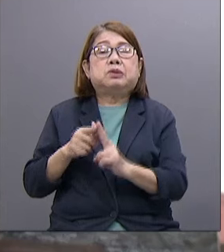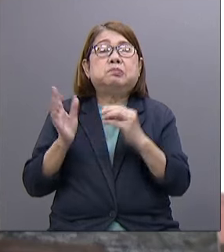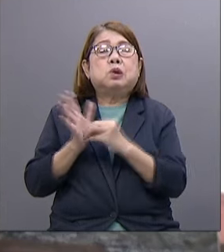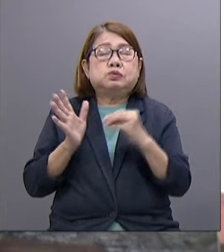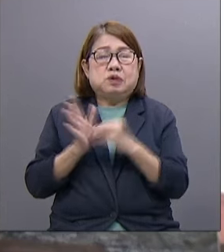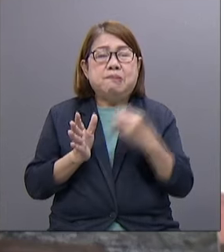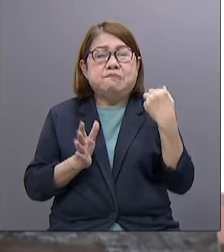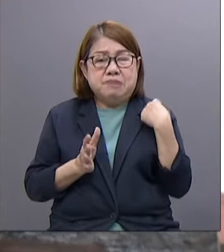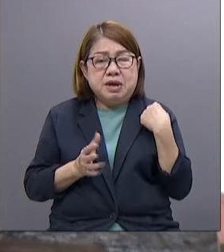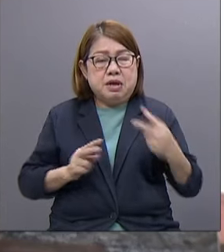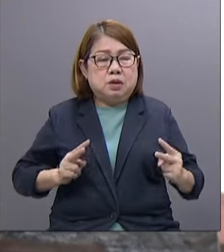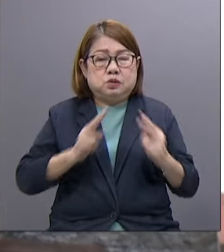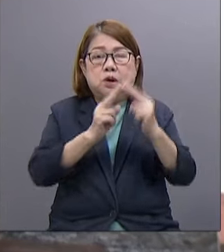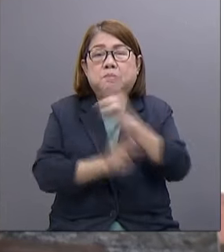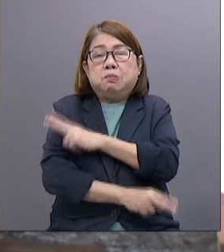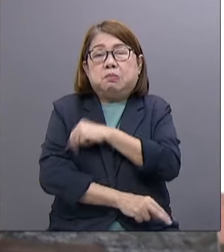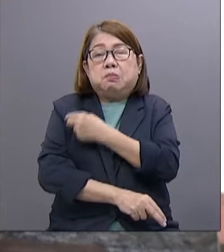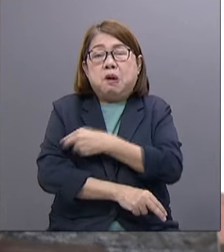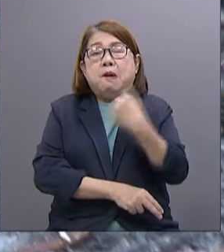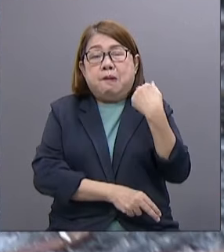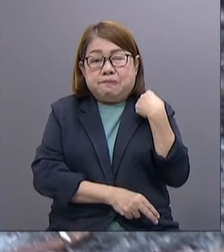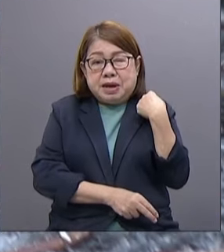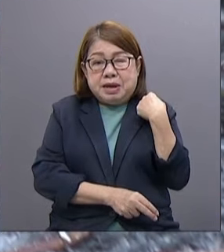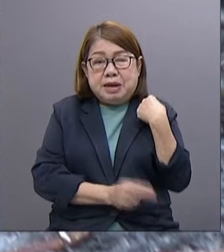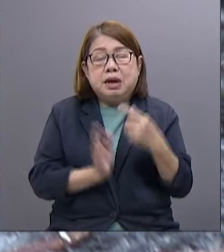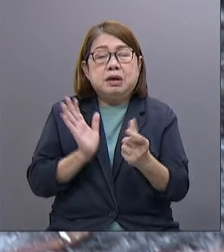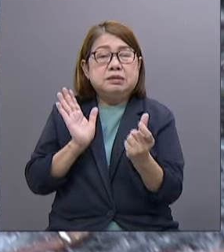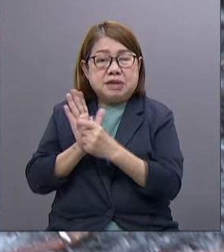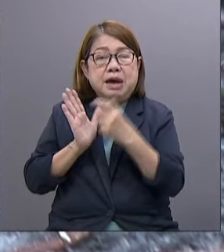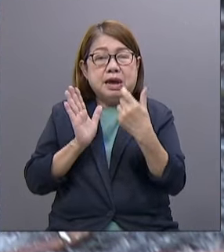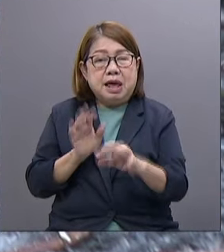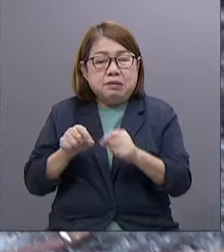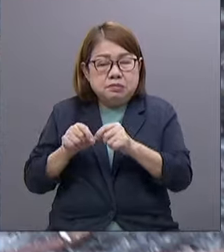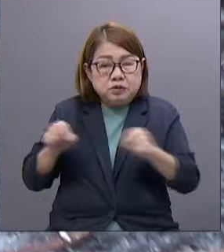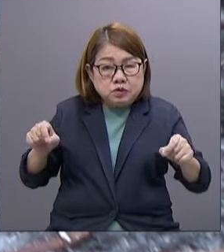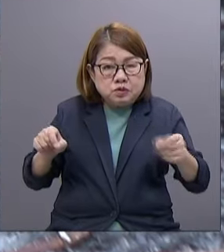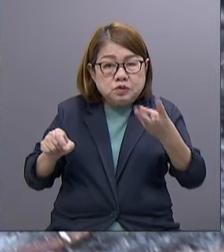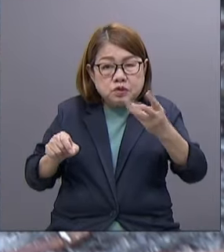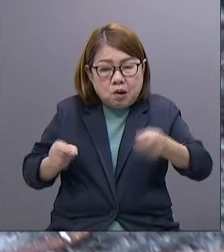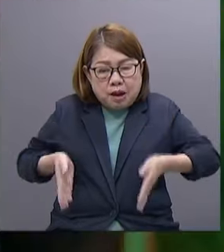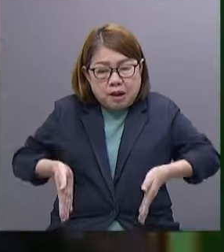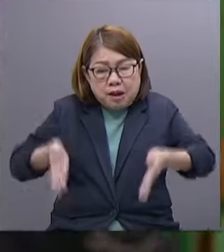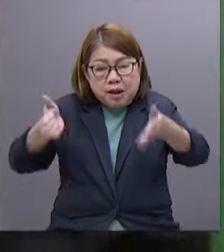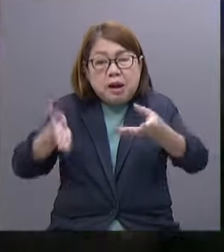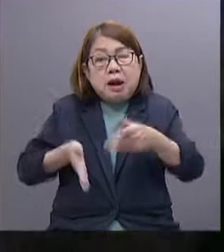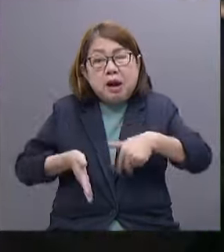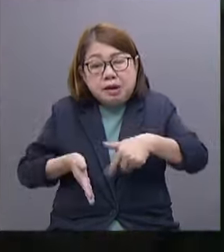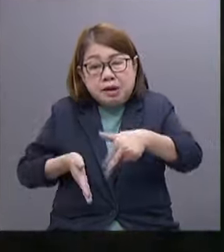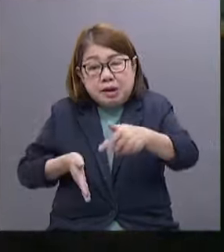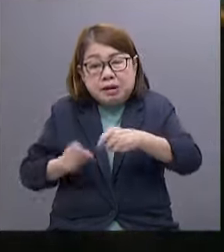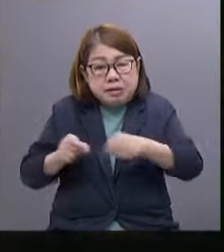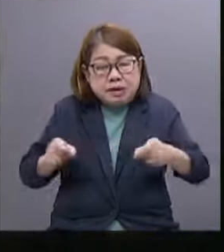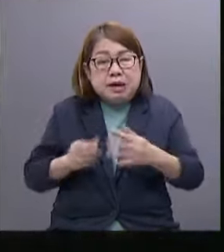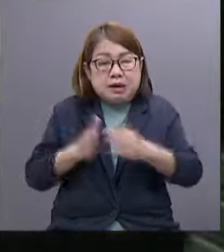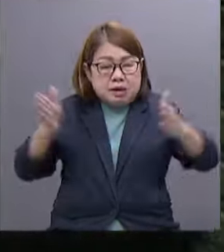กรงสาธารณสุขก็มีนะครับในการเรื่องตลาดนะครับกำหนดในเรื่องความกว้างของทางเดินนะครับอืแผงขนาดแผงนะครับ